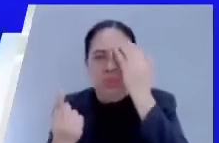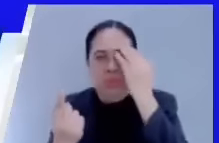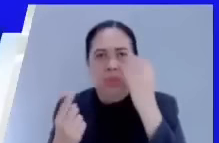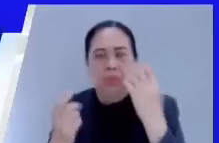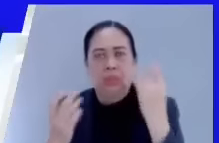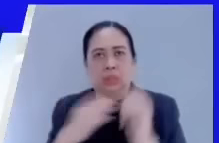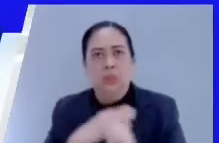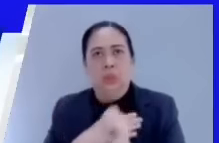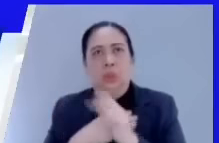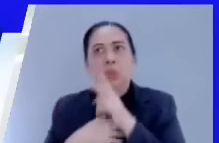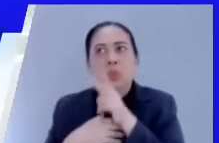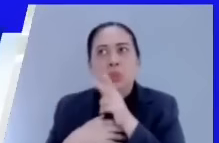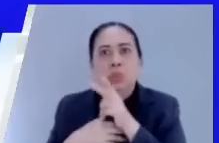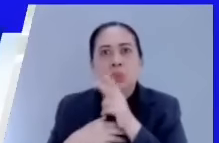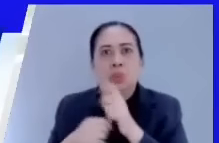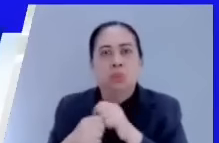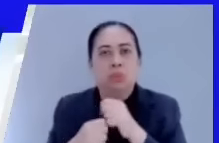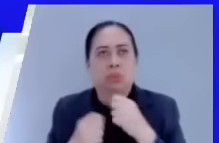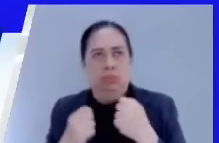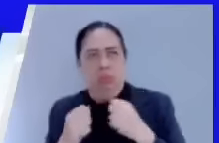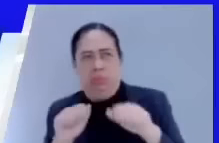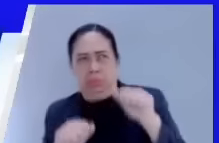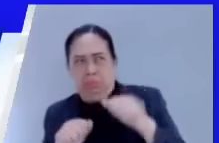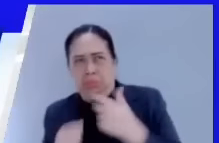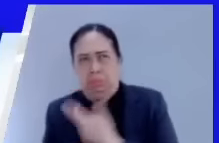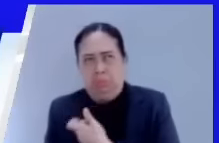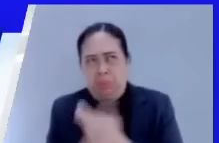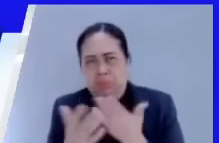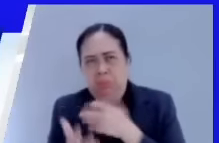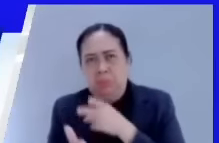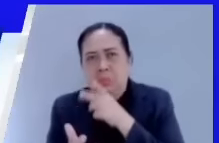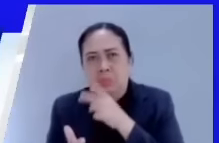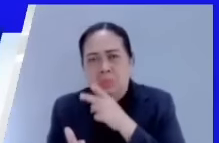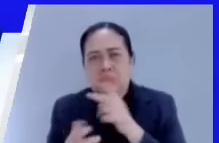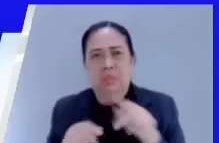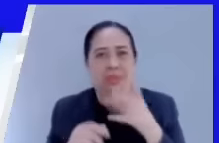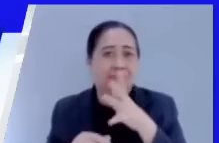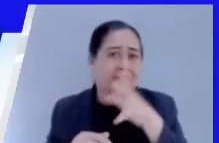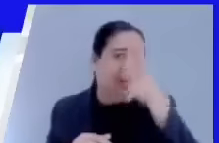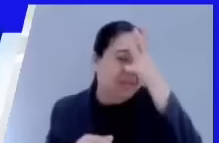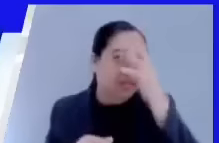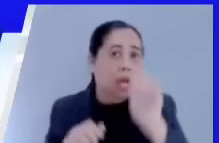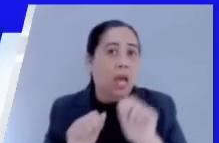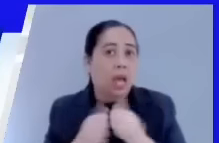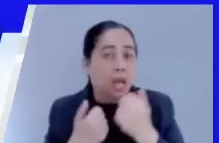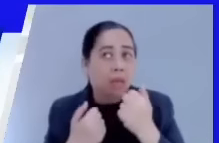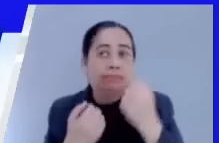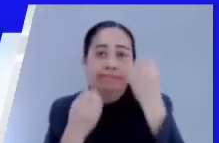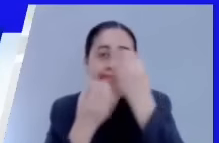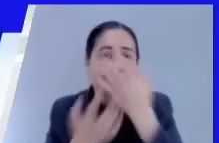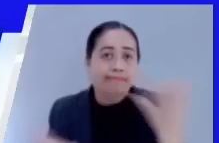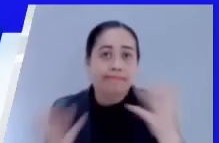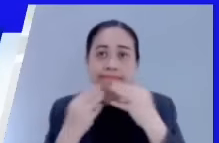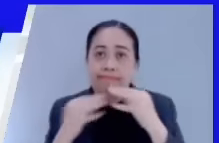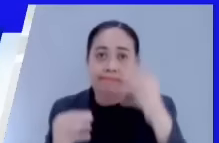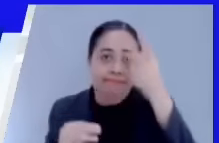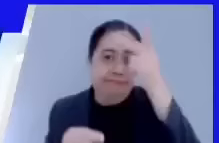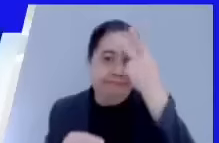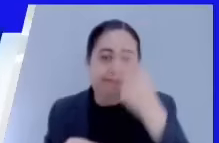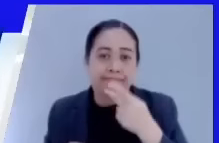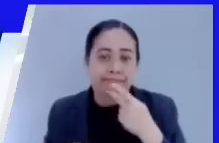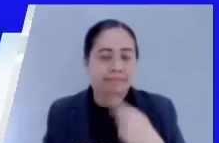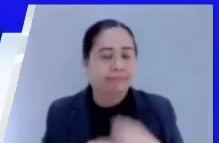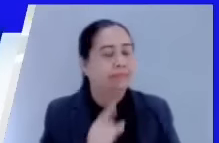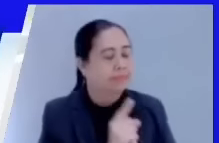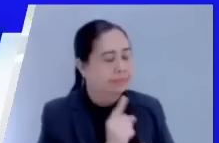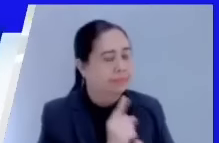ganyang pag-aalinlangan, agam-agam, pag-aalala yung mga magulang. Ano ba ang gusto natin ibigay na mensahe sa mga magulang? Oo, Susan, ang